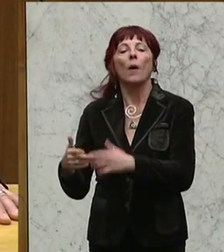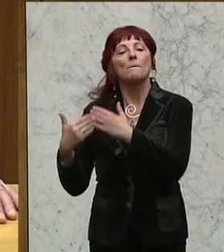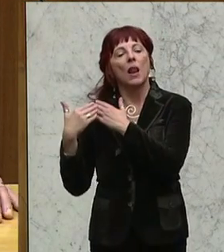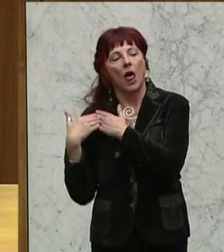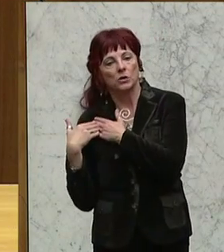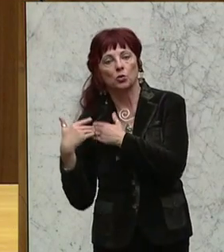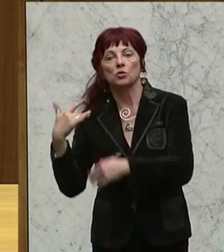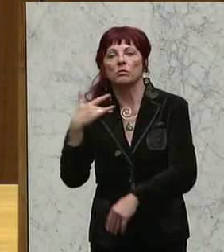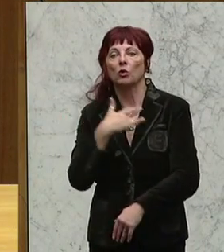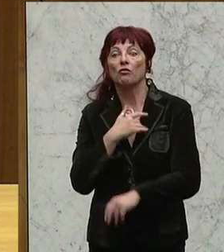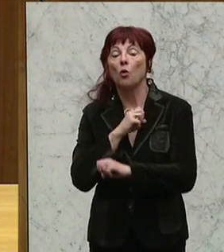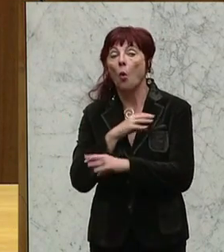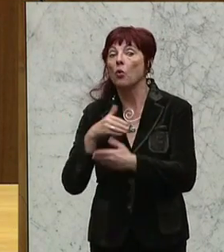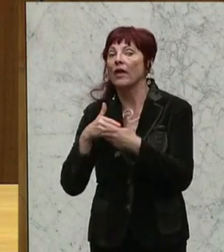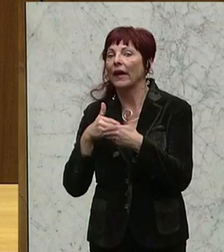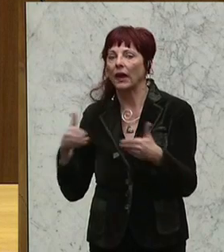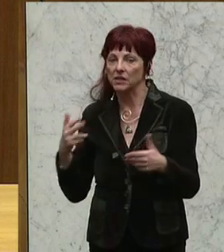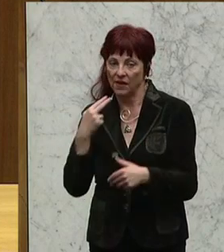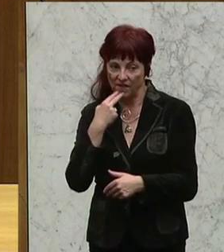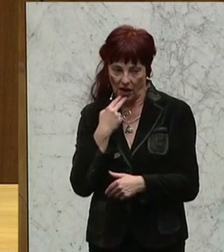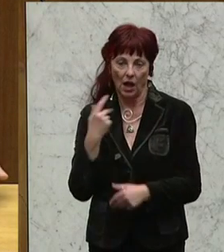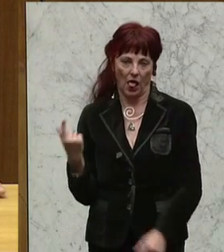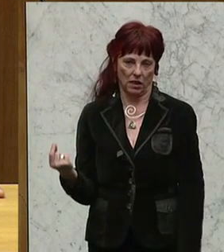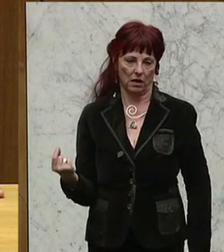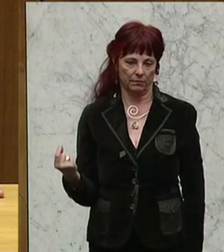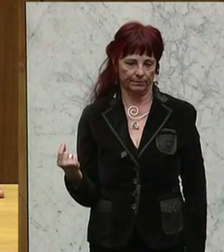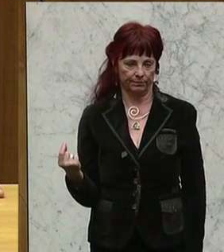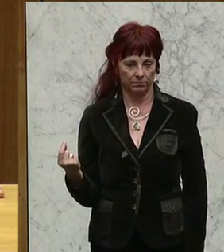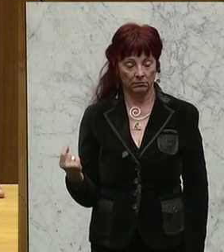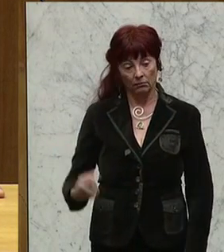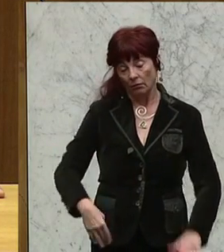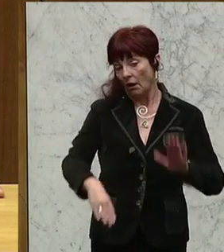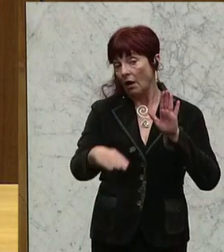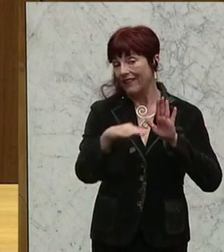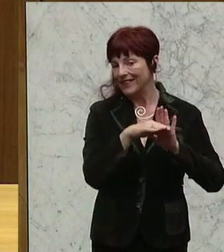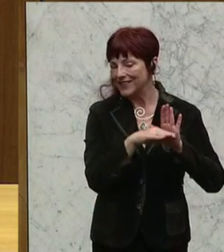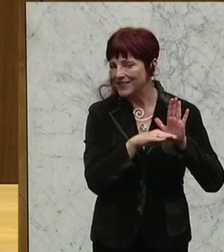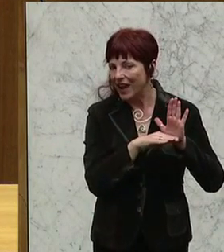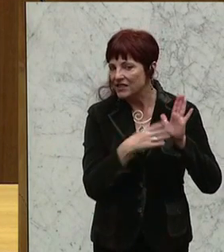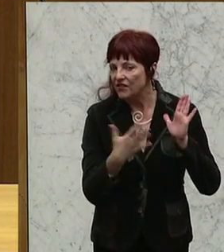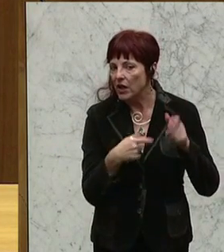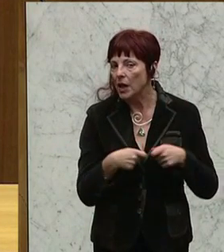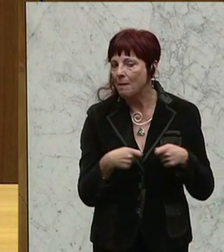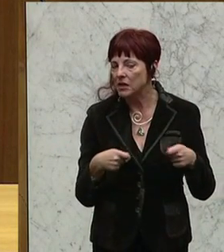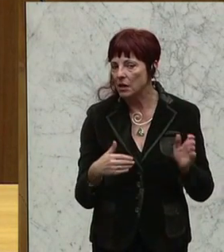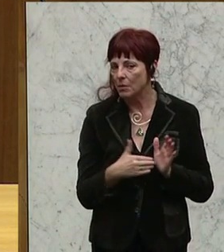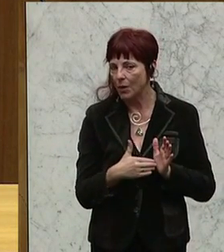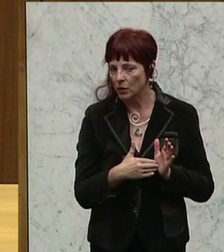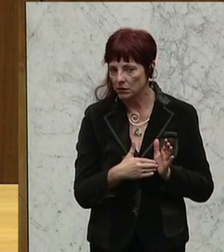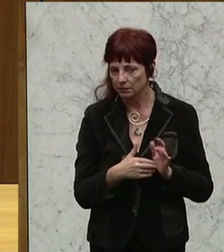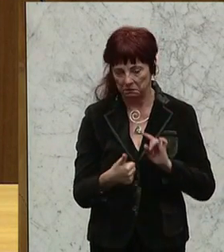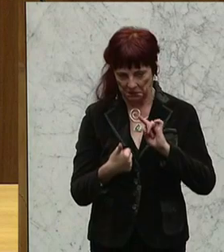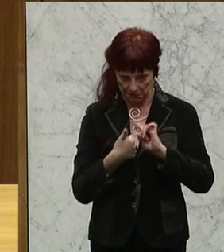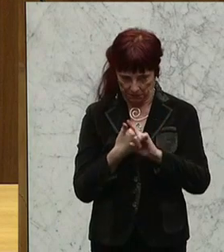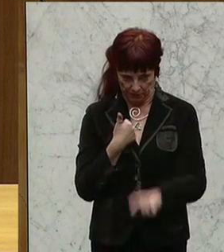die Eltern legistisch scheinen folgende Maßnahmen in aller Kürze dringlichst geboten